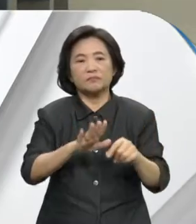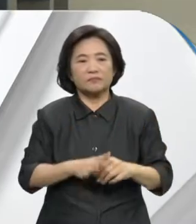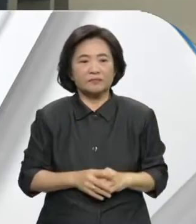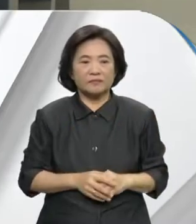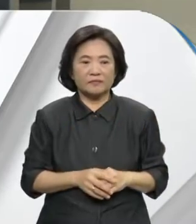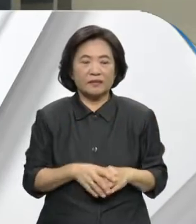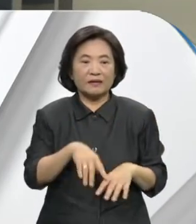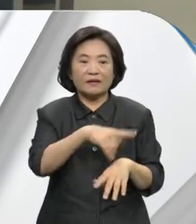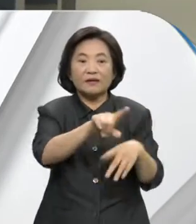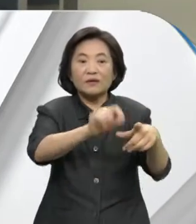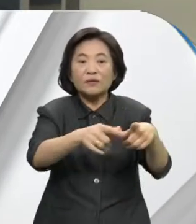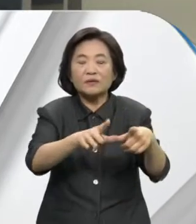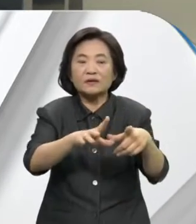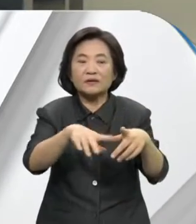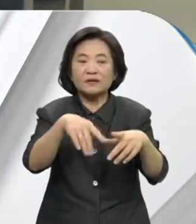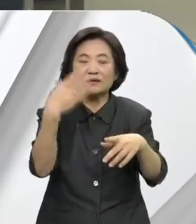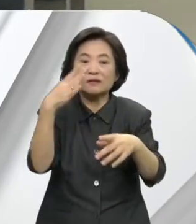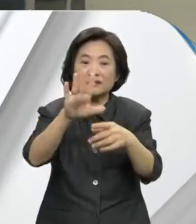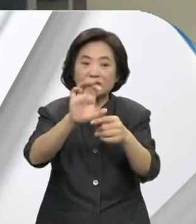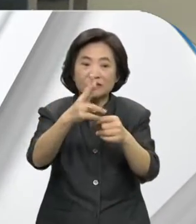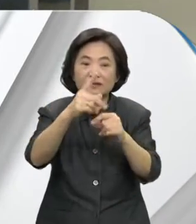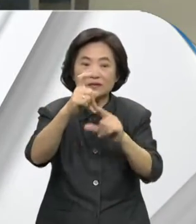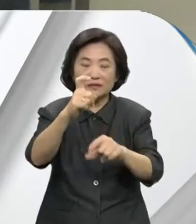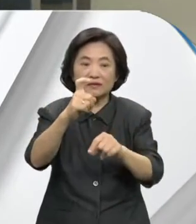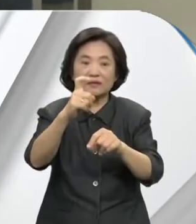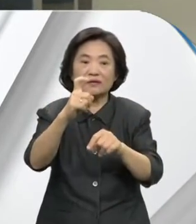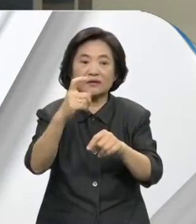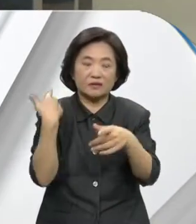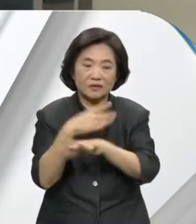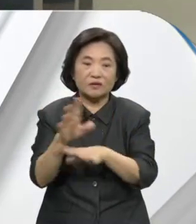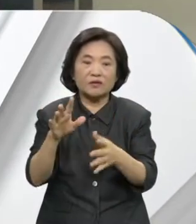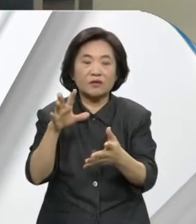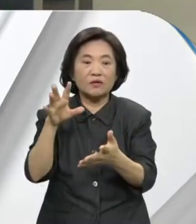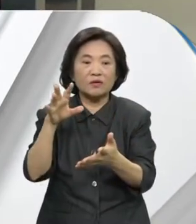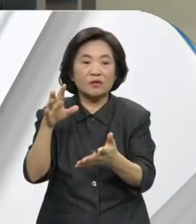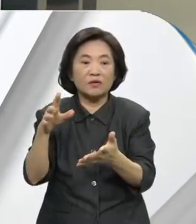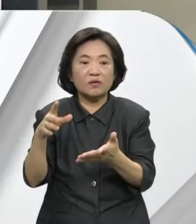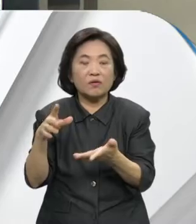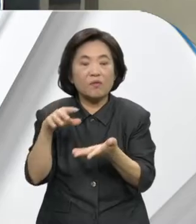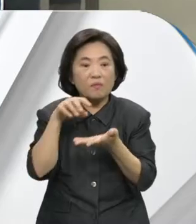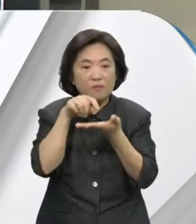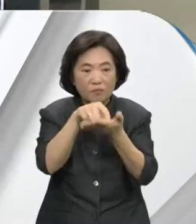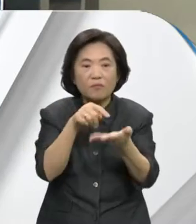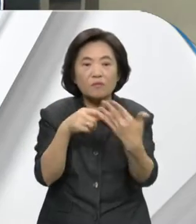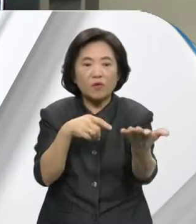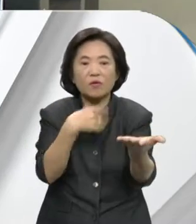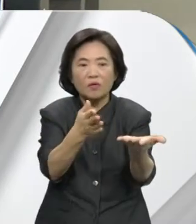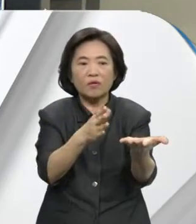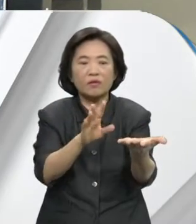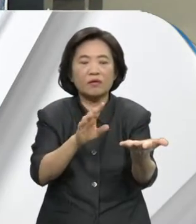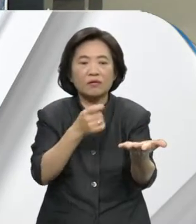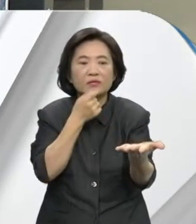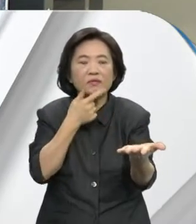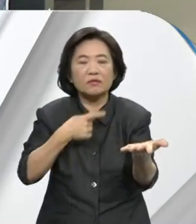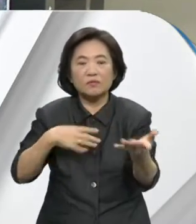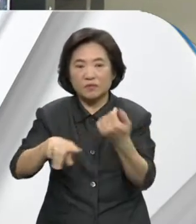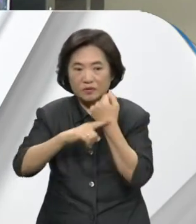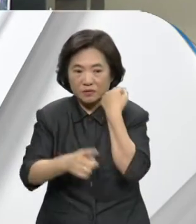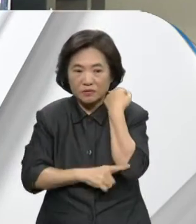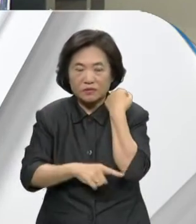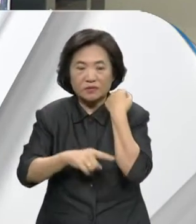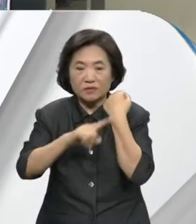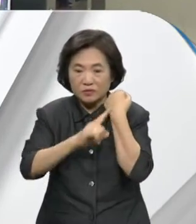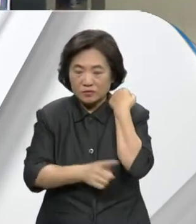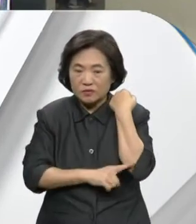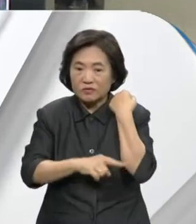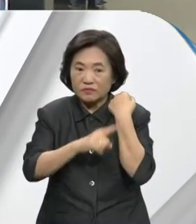在1997年10月份送件的时候，已经跟我们修法已经慢了一年以后，两者应